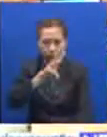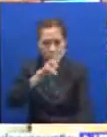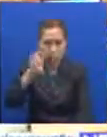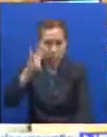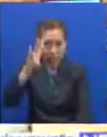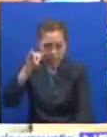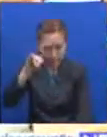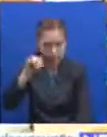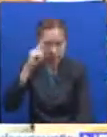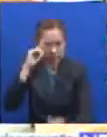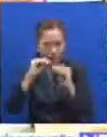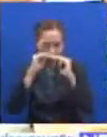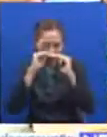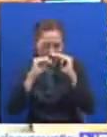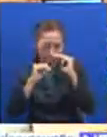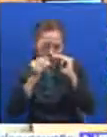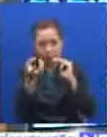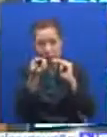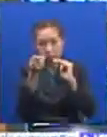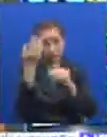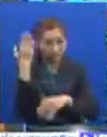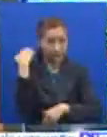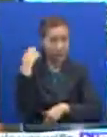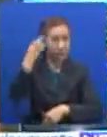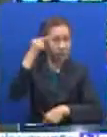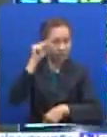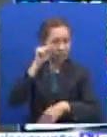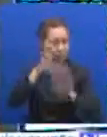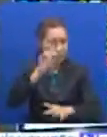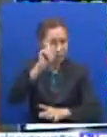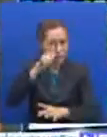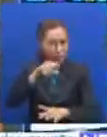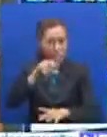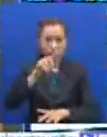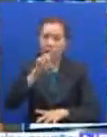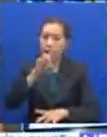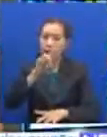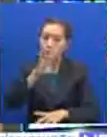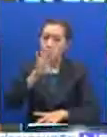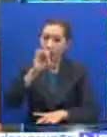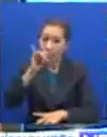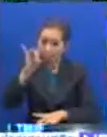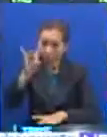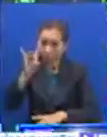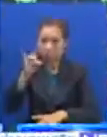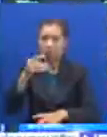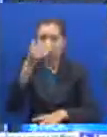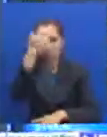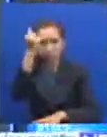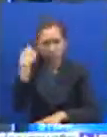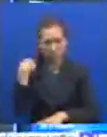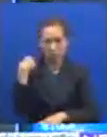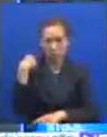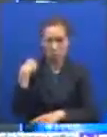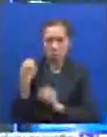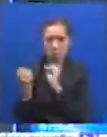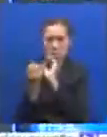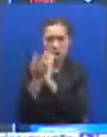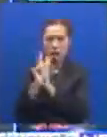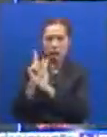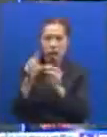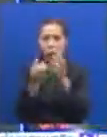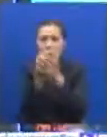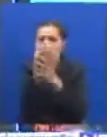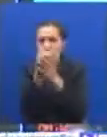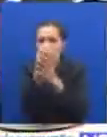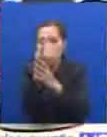1,670 จุดโดยลดลงเล็กน้อยจากคาดการครั้งก่อนนะคะที่ 1,698 จุดเนื่องจากมีปัจจัยเสี่ยงจากการปรับเพิ่มอัตราดอ